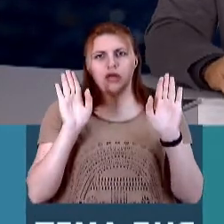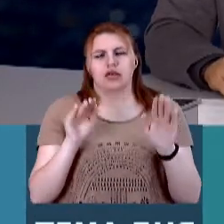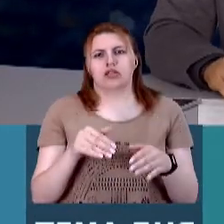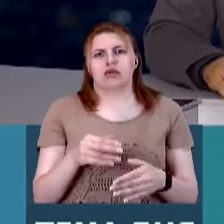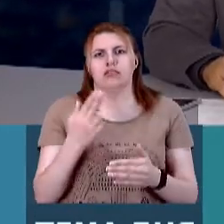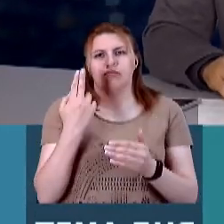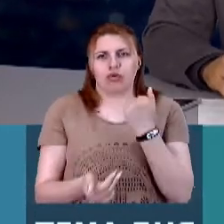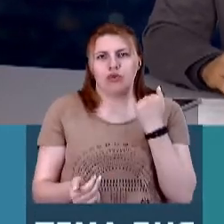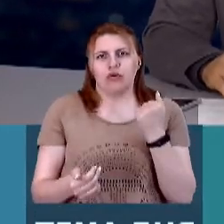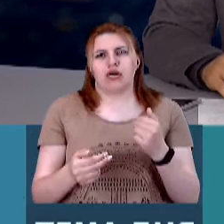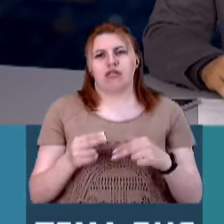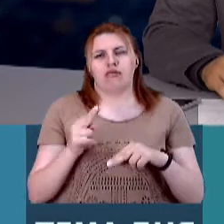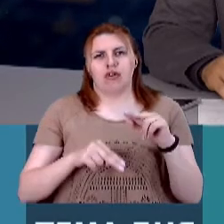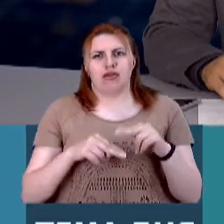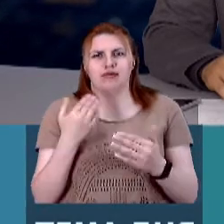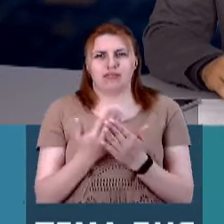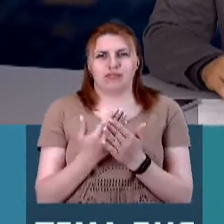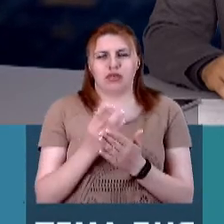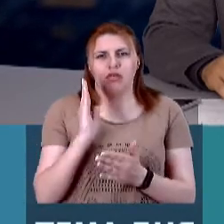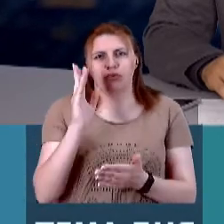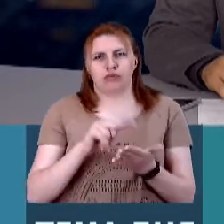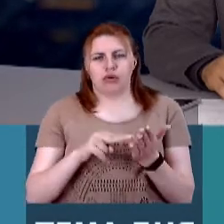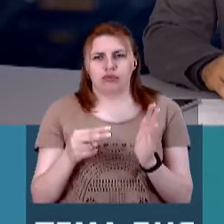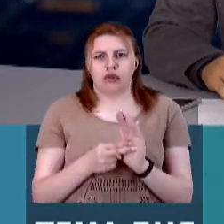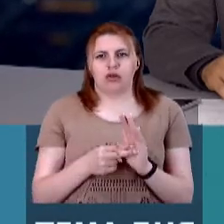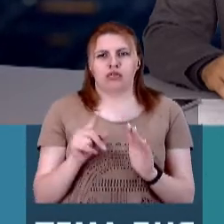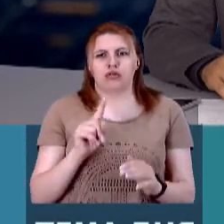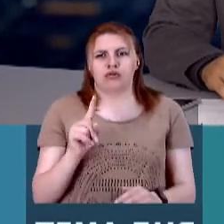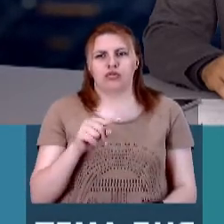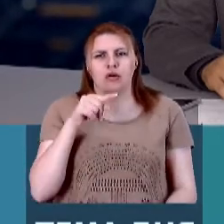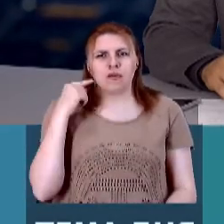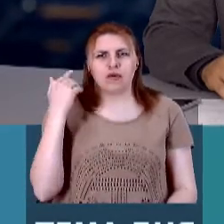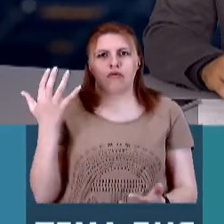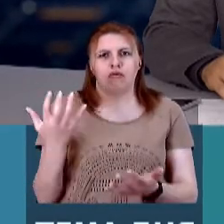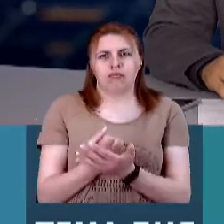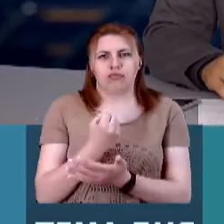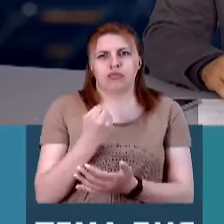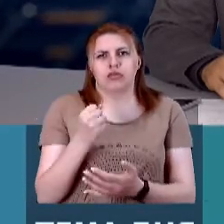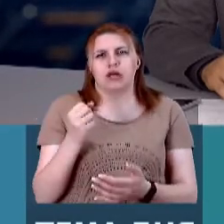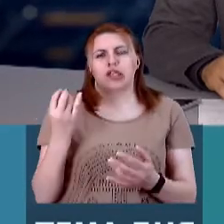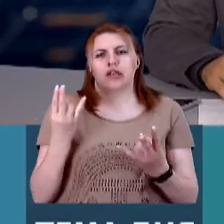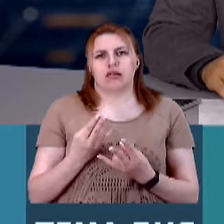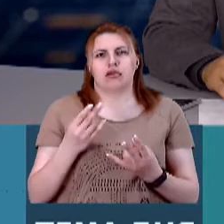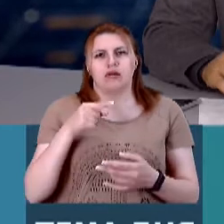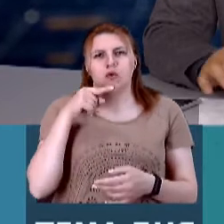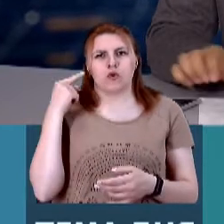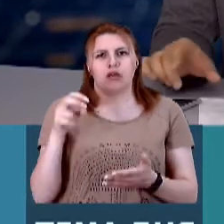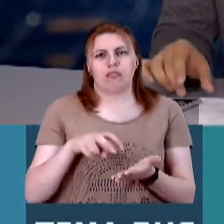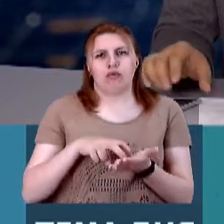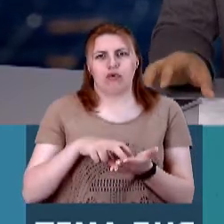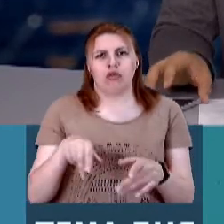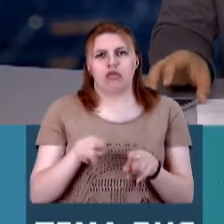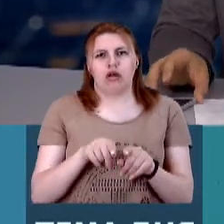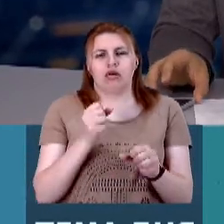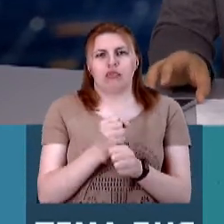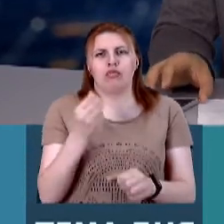капіталіційні настрої, що от Росія, її потрібно боятися. Так робив Порошенко всі ці 5-6